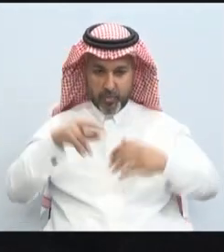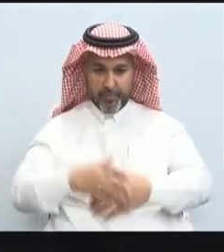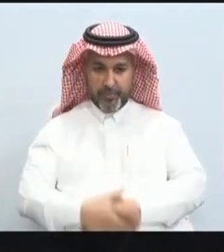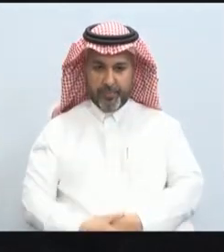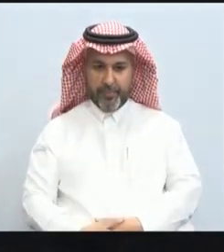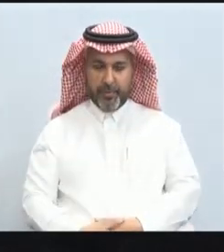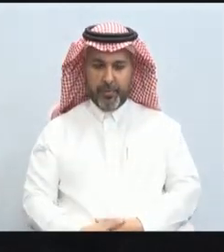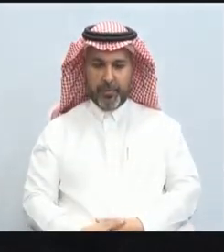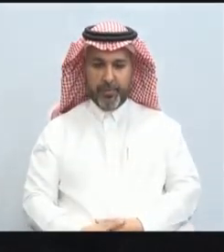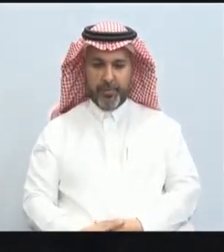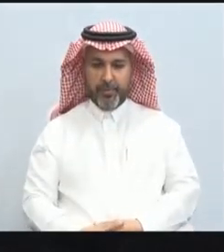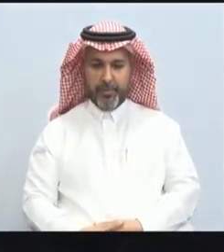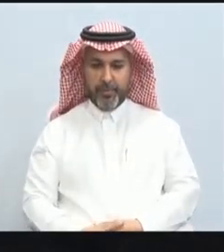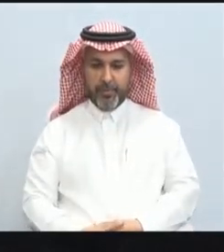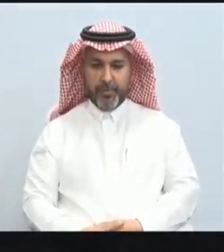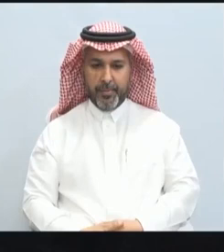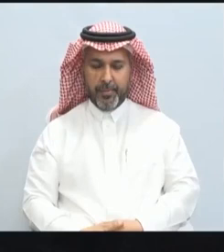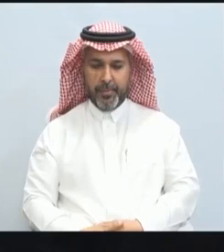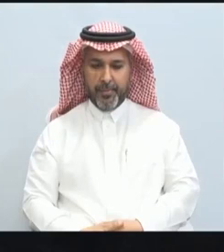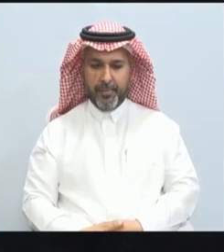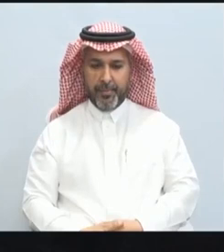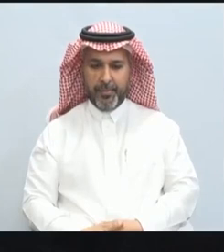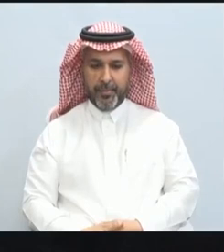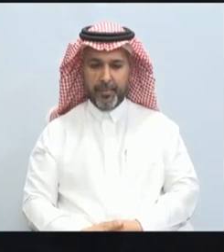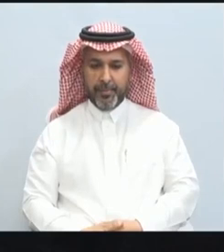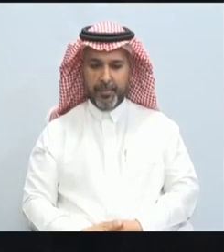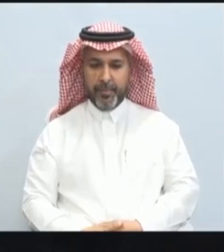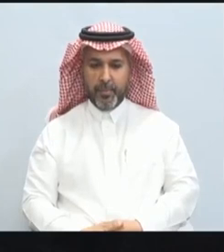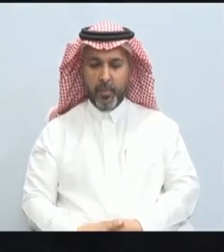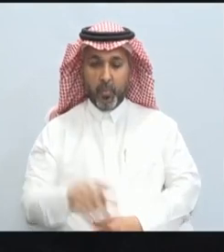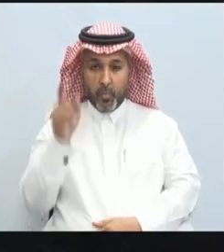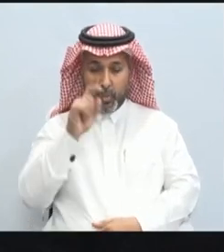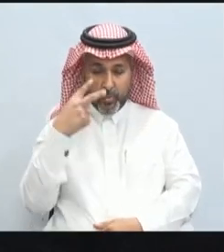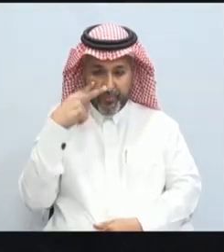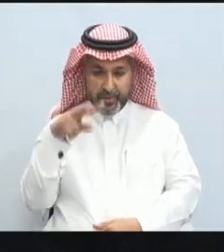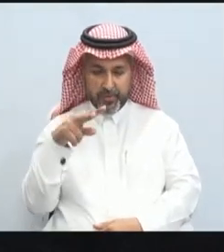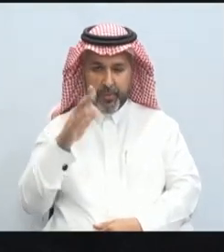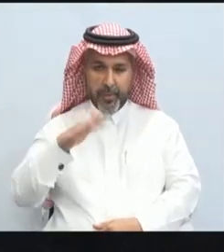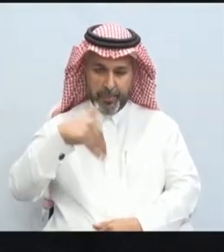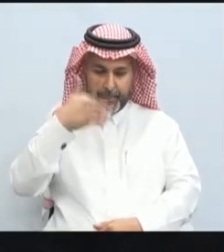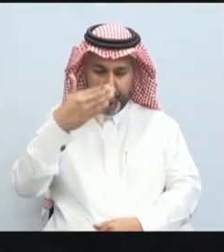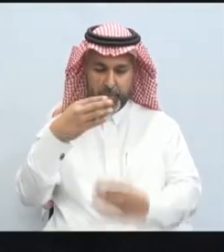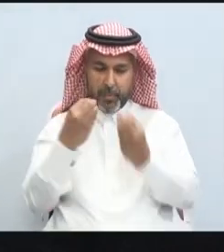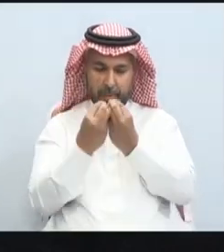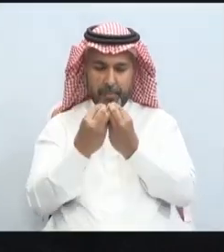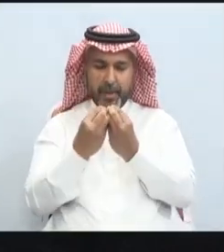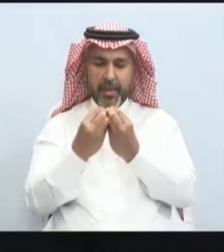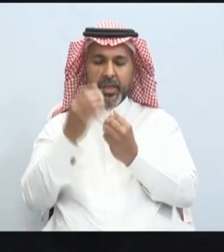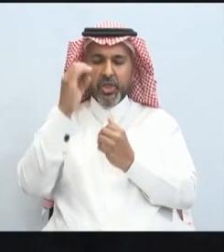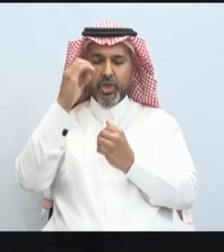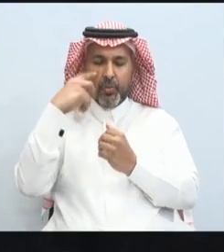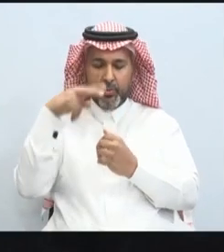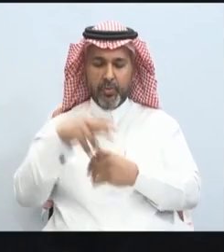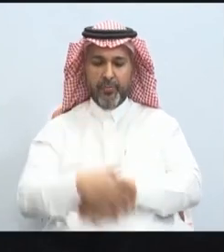ومن ثم نحاول نستذكر ما تعلمناه ونحاول ان نجيب على هذا السؤال اولا